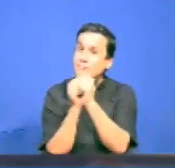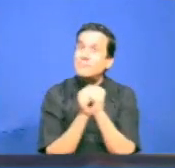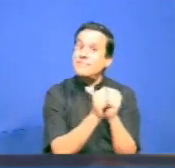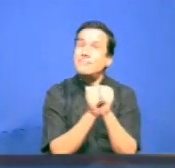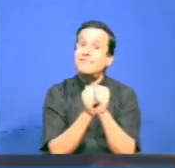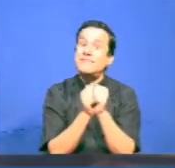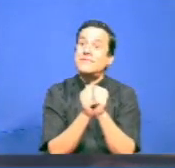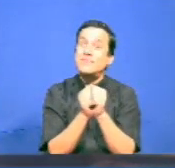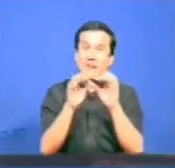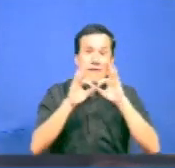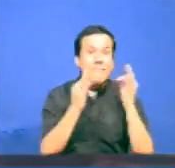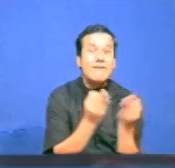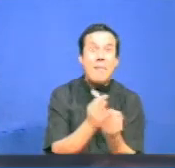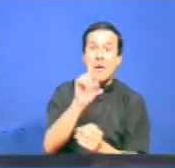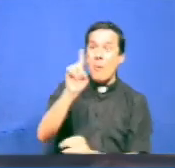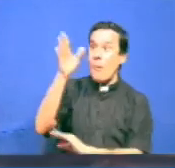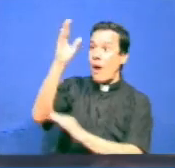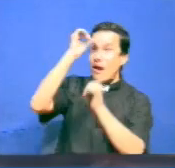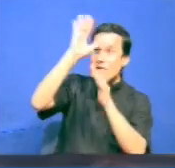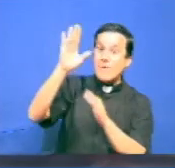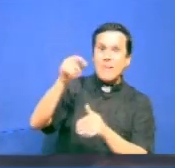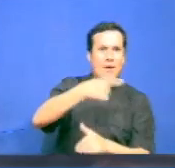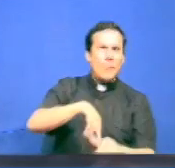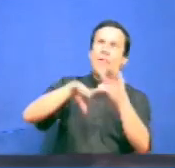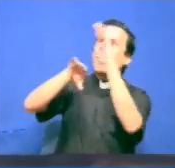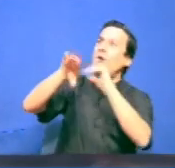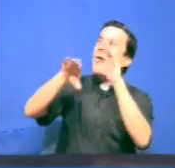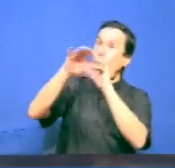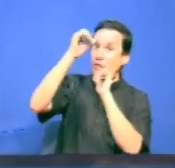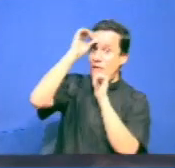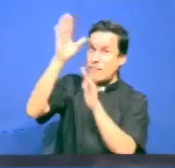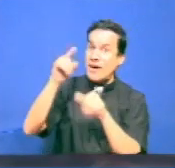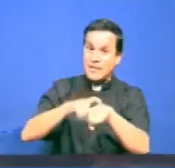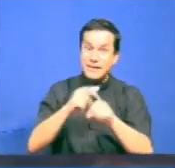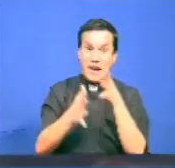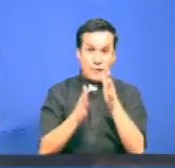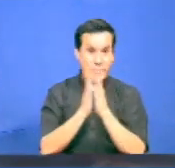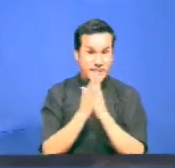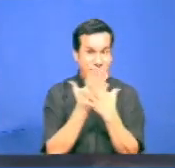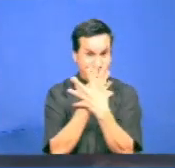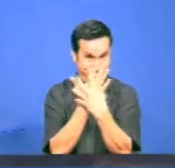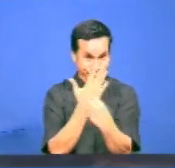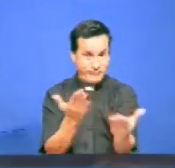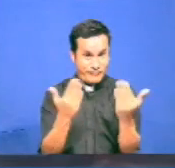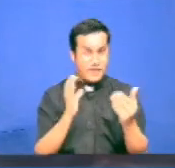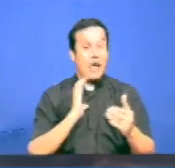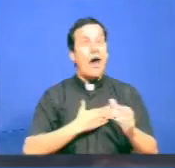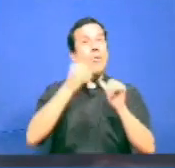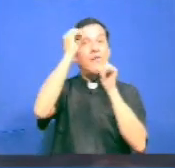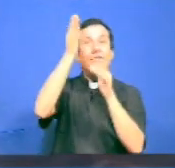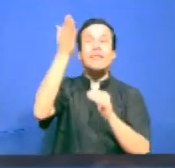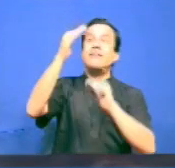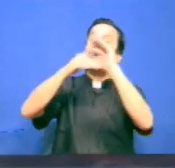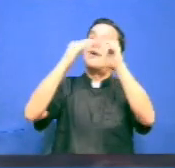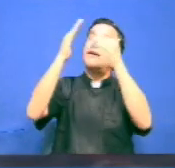mmoja ambaye ni Baba. Tamuita Baba katika sala ya kusali tukisema: Baba yetu uliye mbinguni, jina